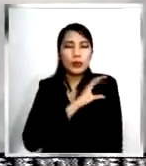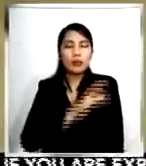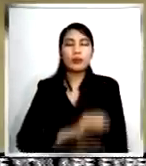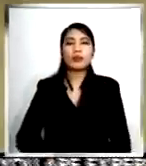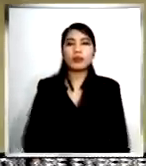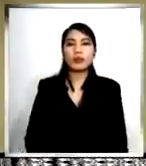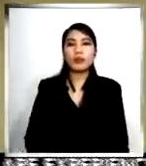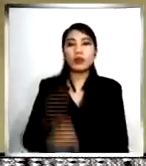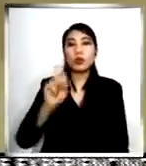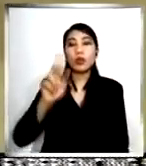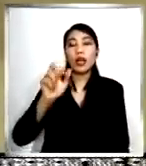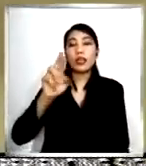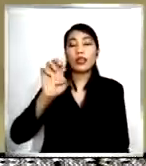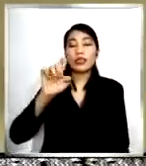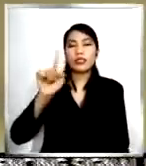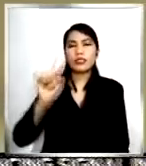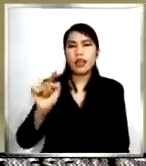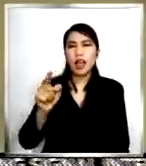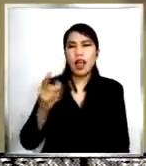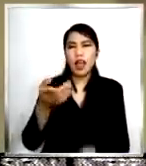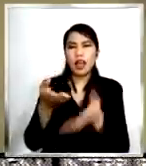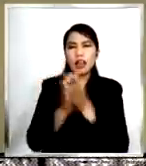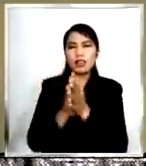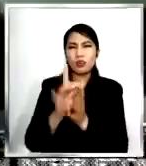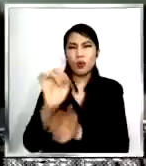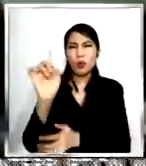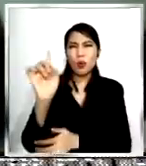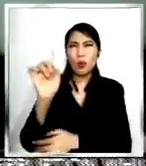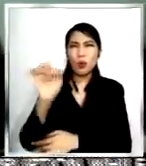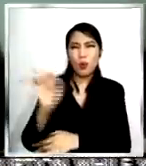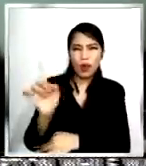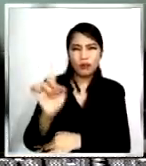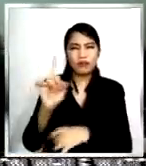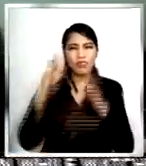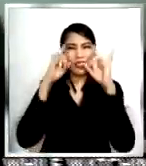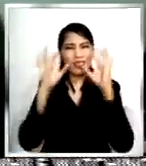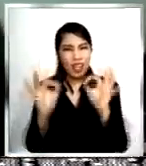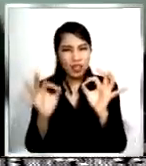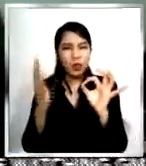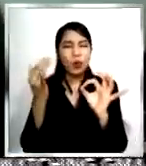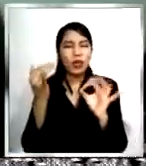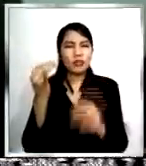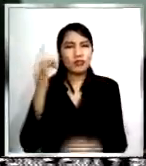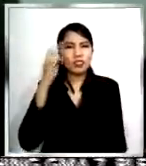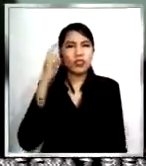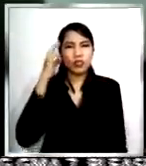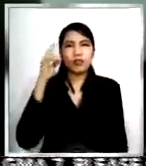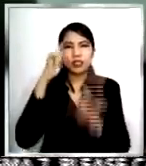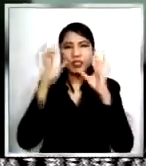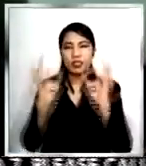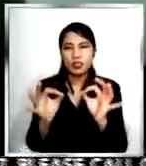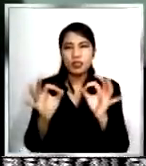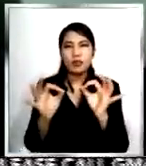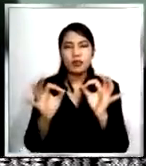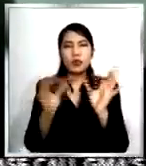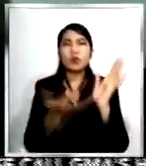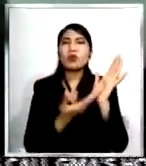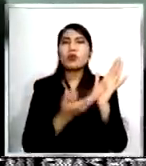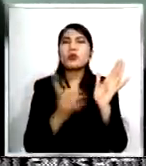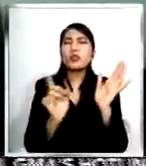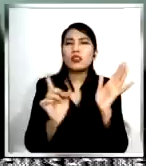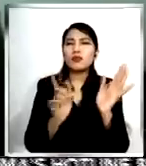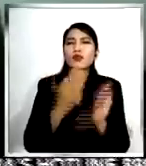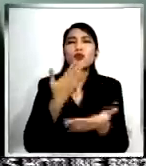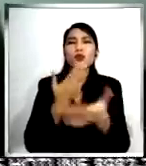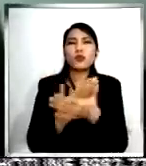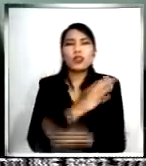korte para palayain na maaga si Pemberton? There is no material basis for the good conduct. Mm-hmm. There is here a clear violation